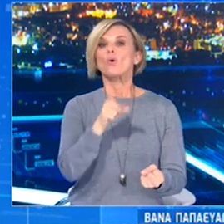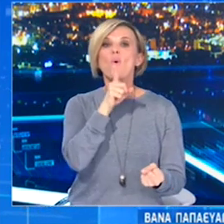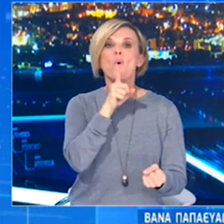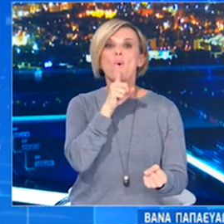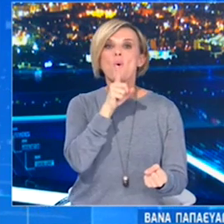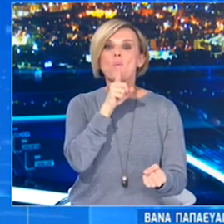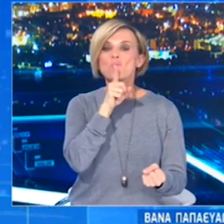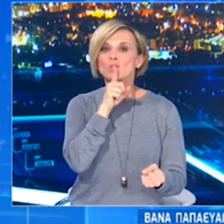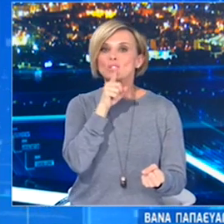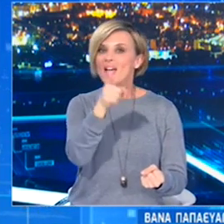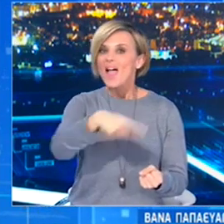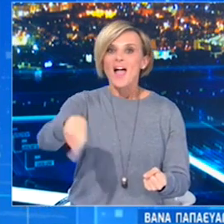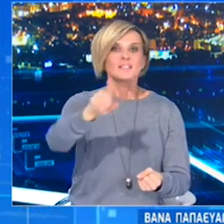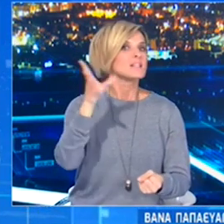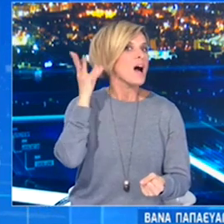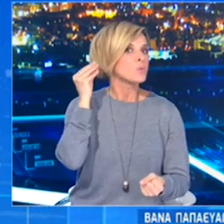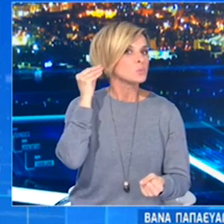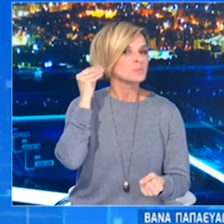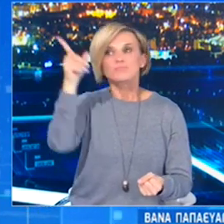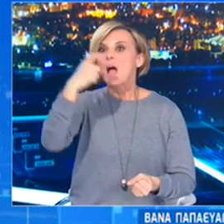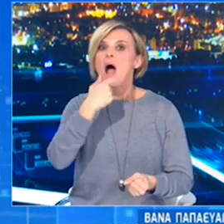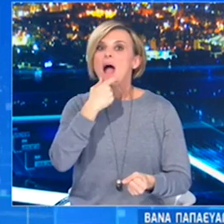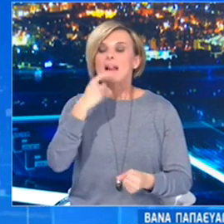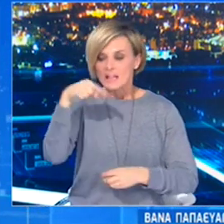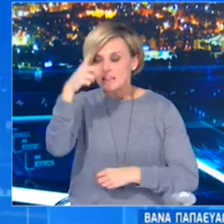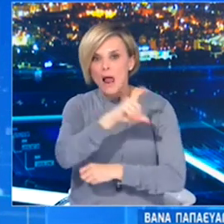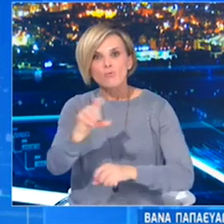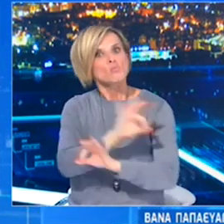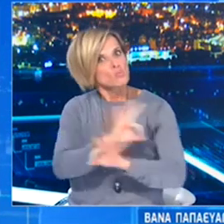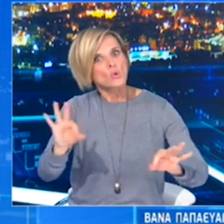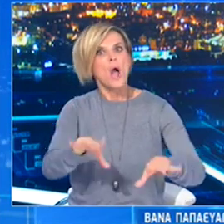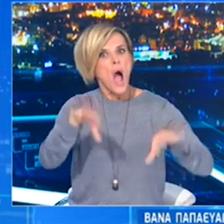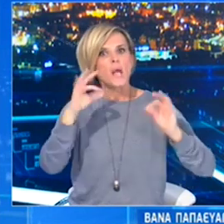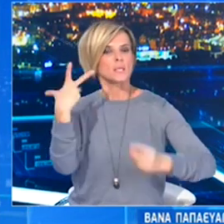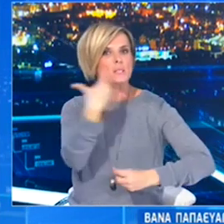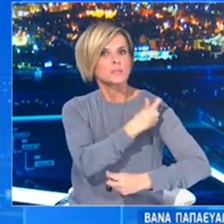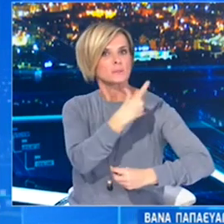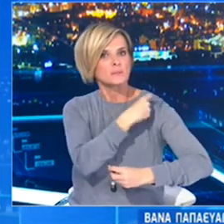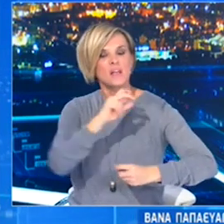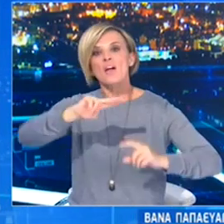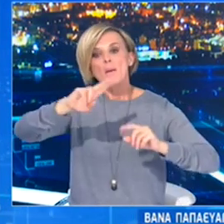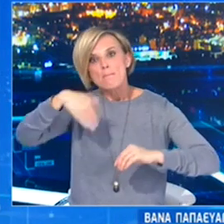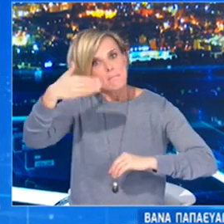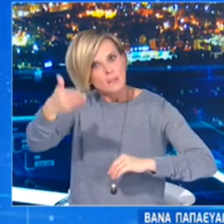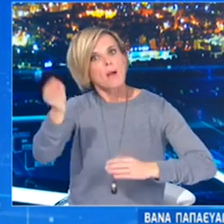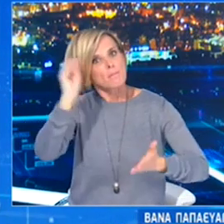ακούσατε, την επόμενη εβδομάδα ξεκινούν οι εμβολιασμοί στον Ηνωμένο Βασίλειο και μέσα στις επόμενες εβδομάδες και στις Ηνωμένες Πολιτήσεις Αμερικής.